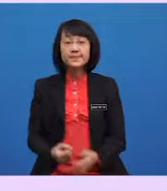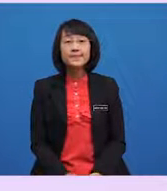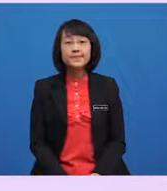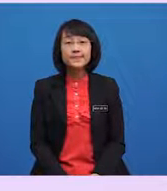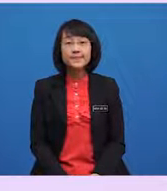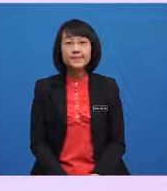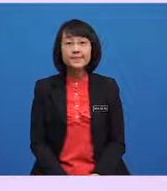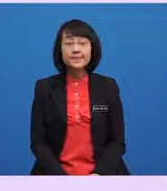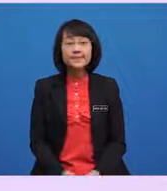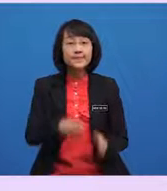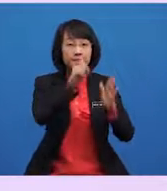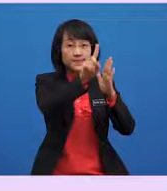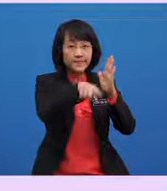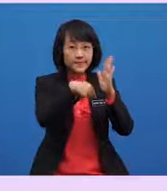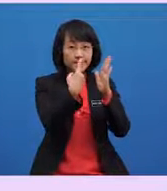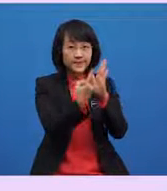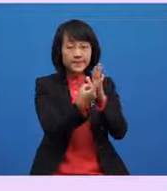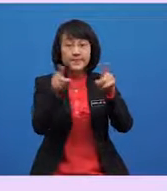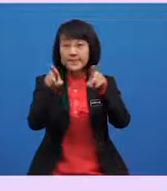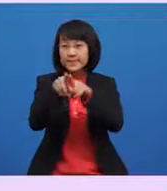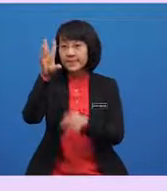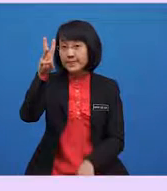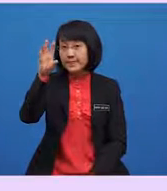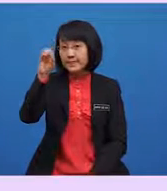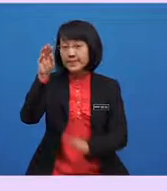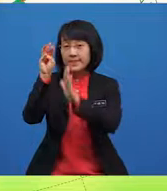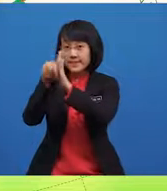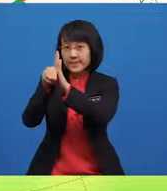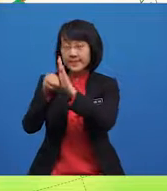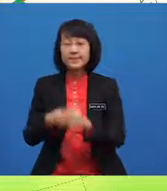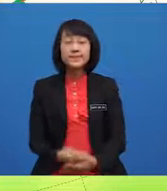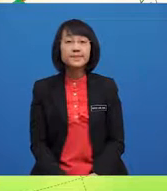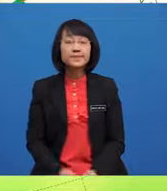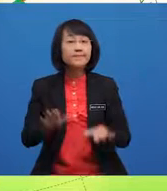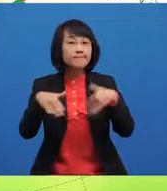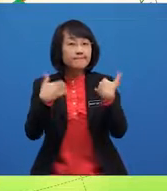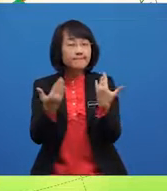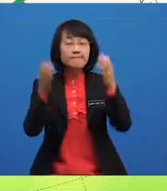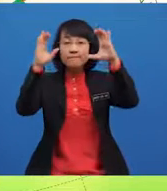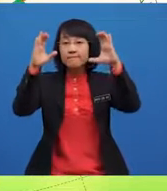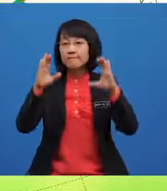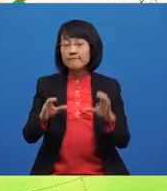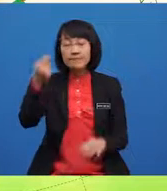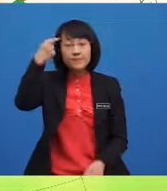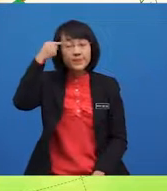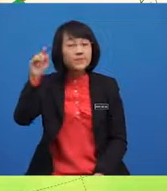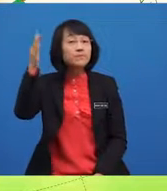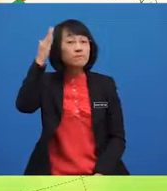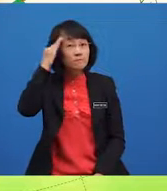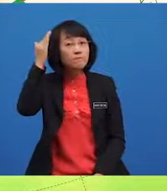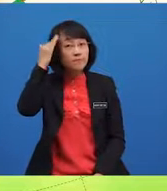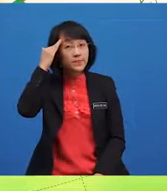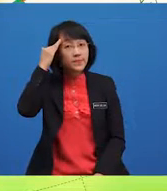adalah bersamaan dengan 60 minit. Bagaimana cara untuk